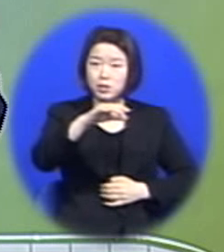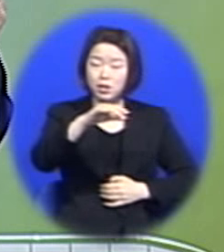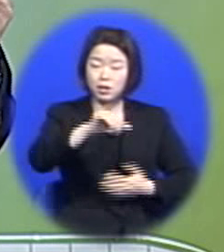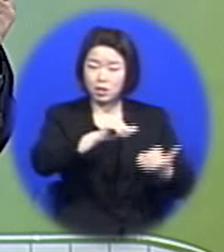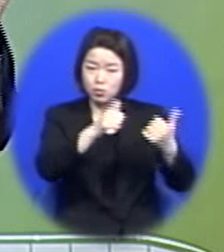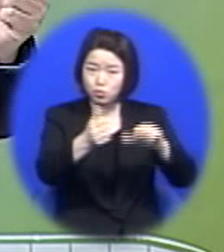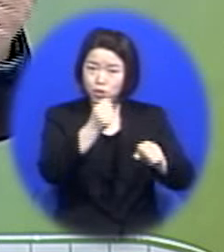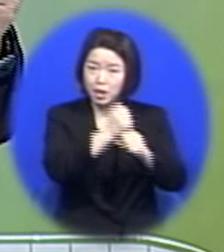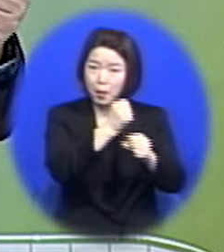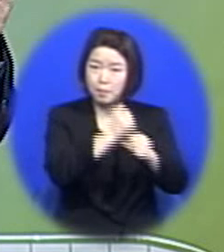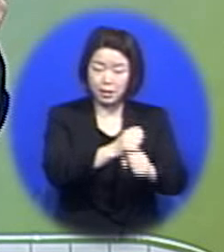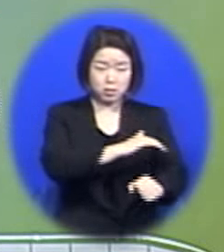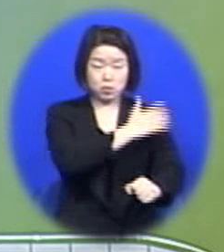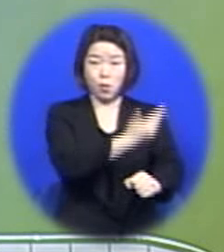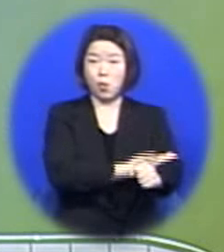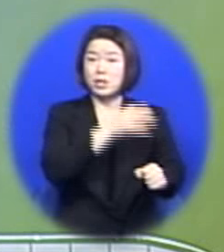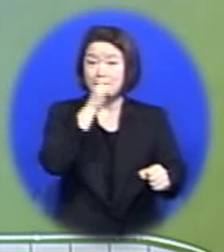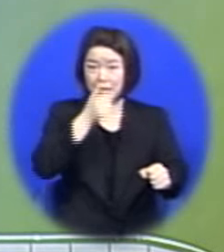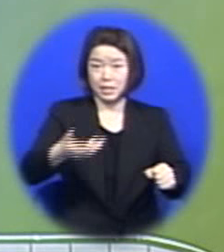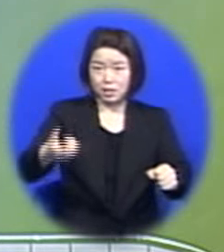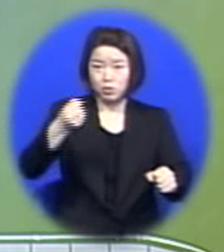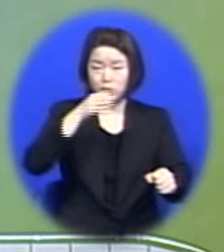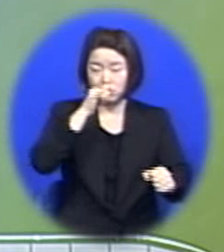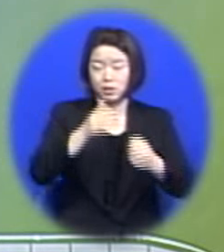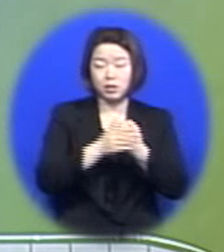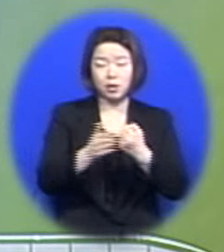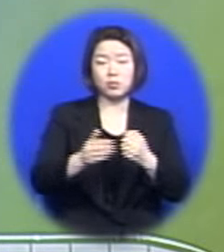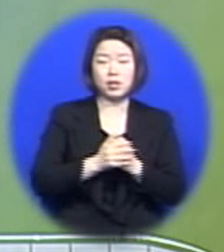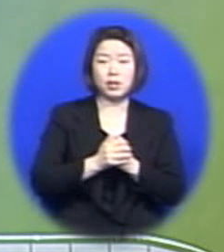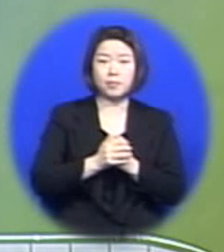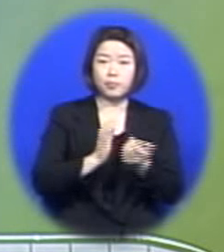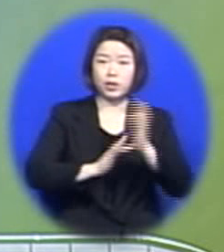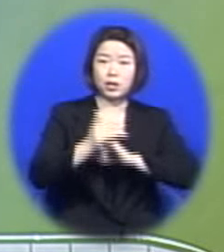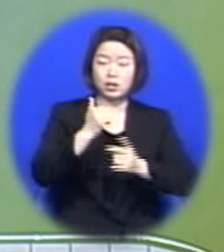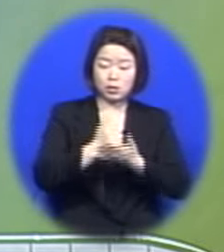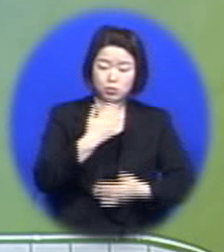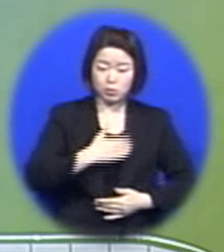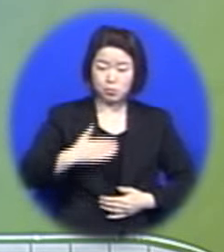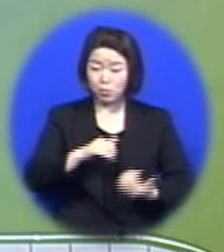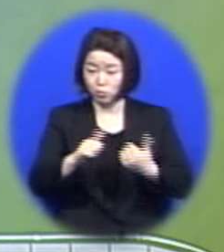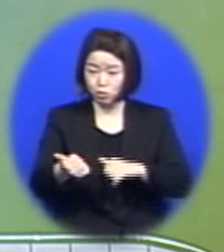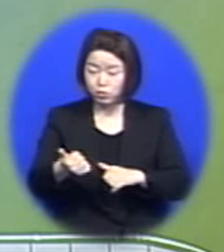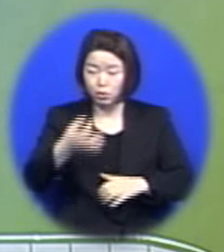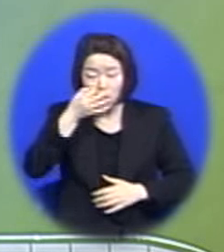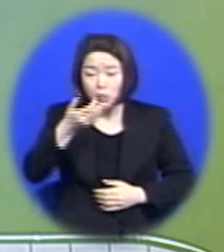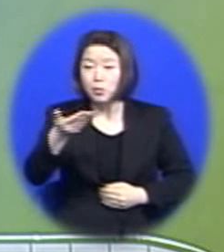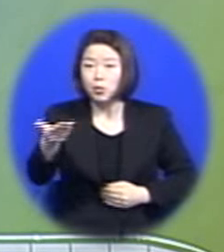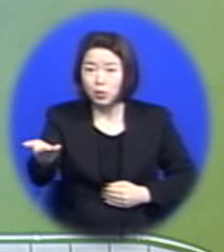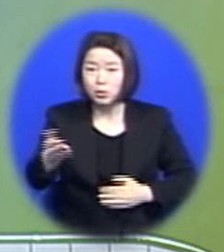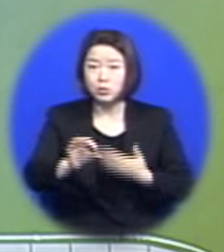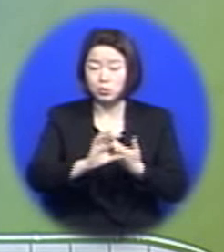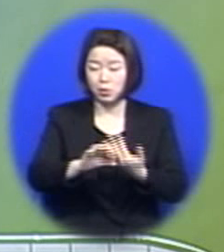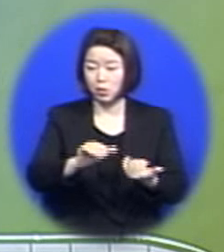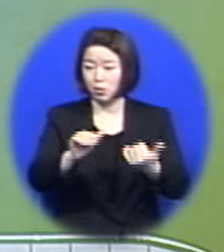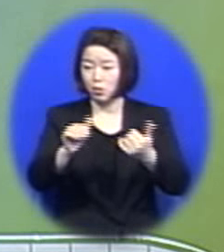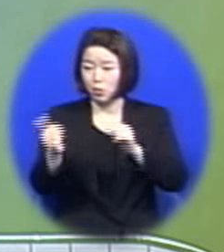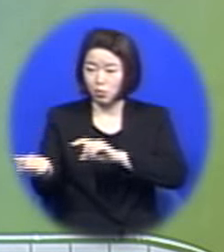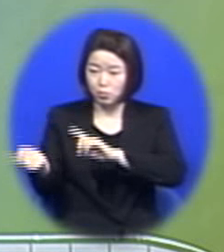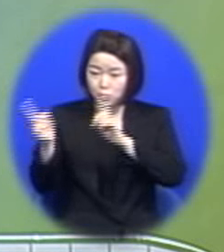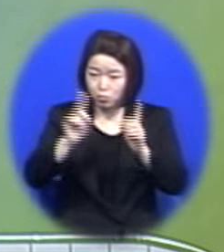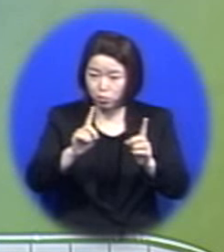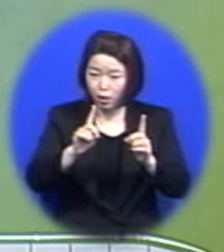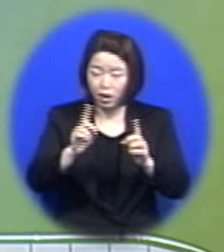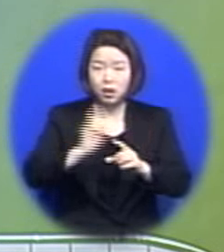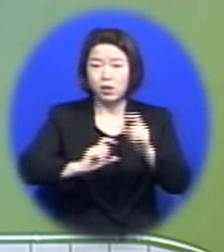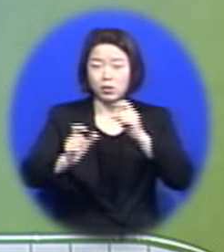한 권세가 그들에게 있었잖아요. 예수님의 시체만 드러내주면 부활 이야기는 더 이상 진행되지도